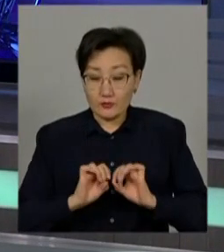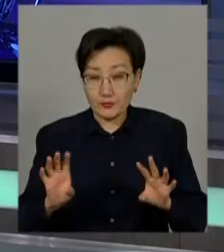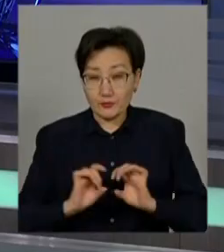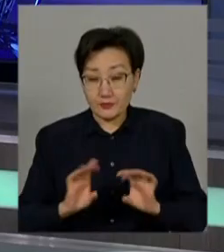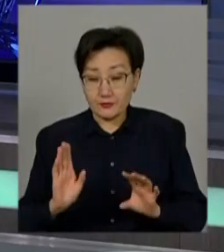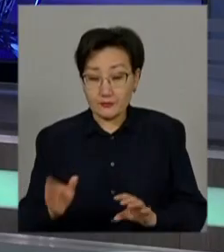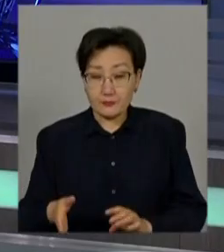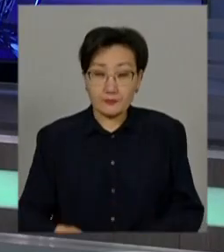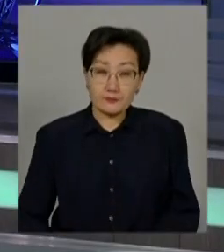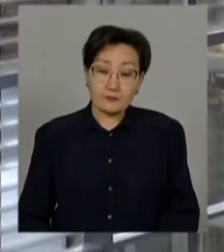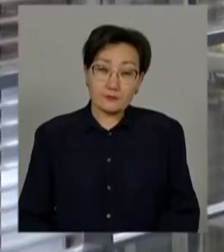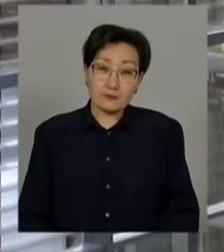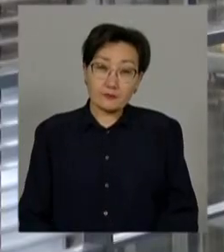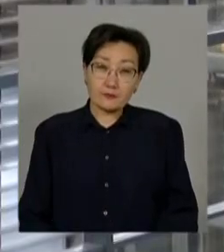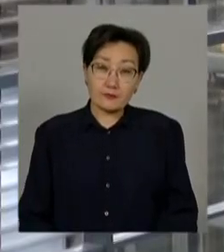тарқатсын.